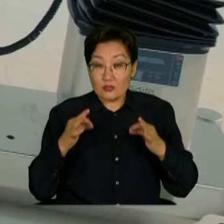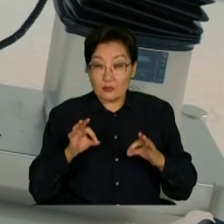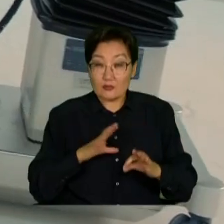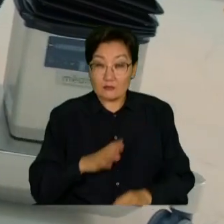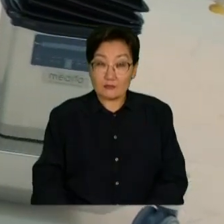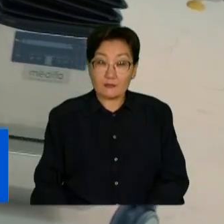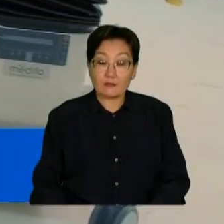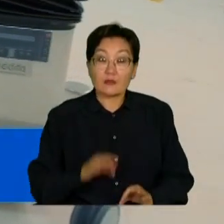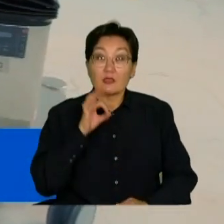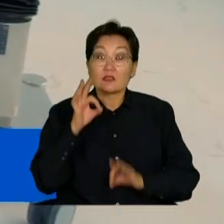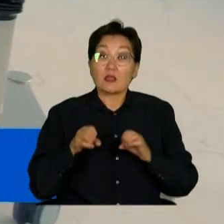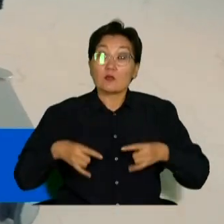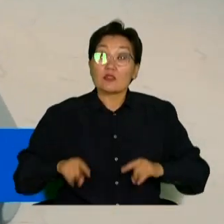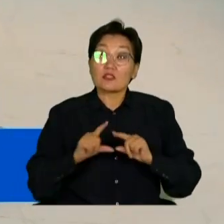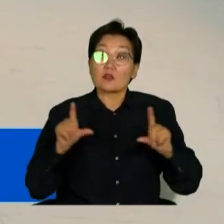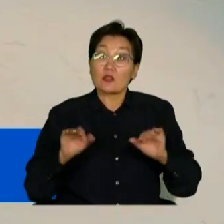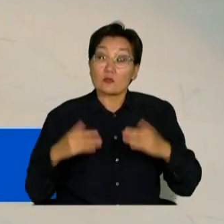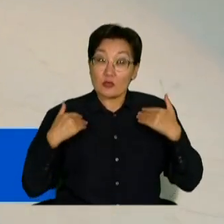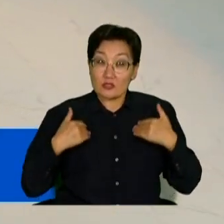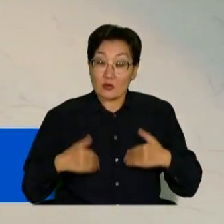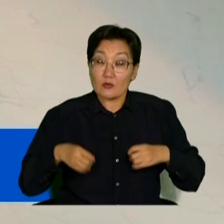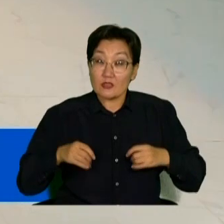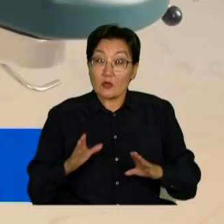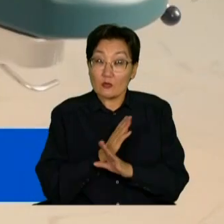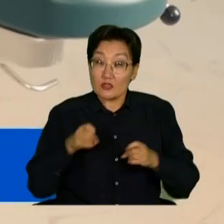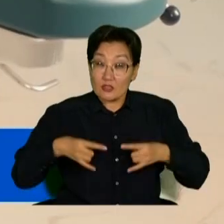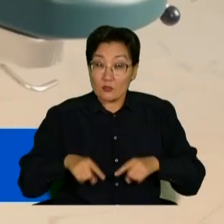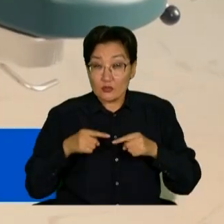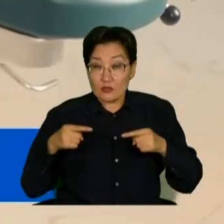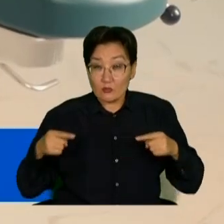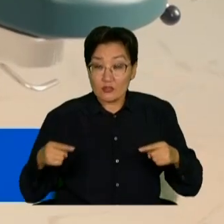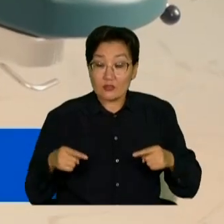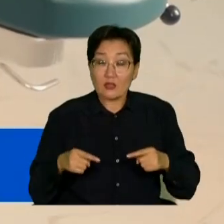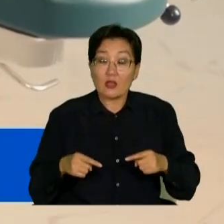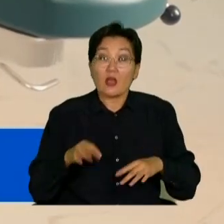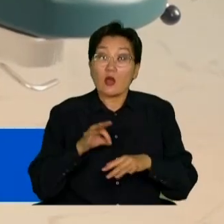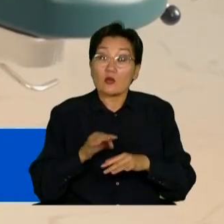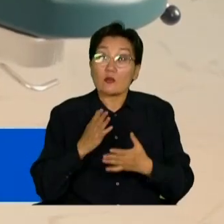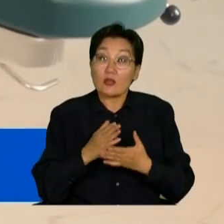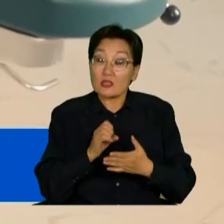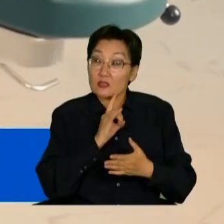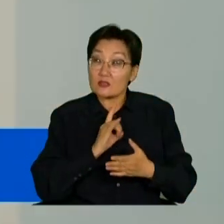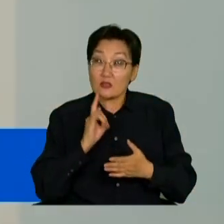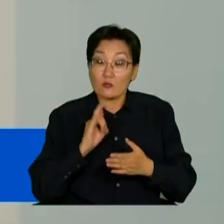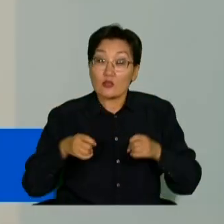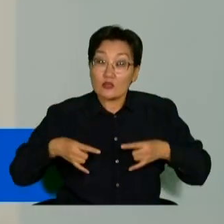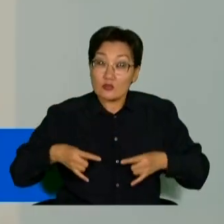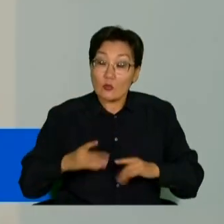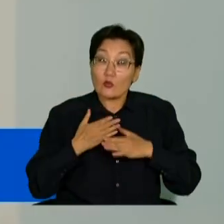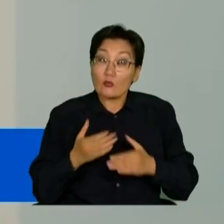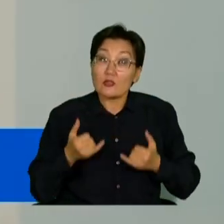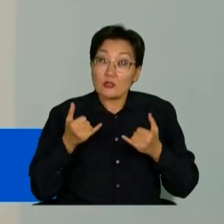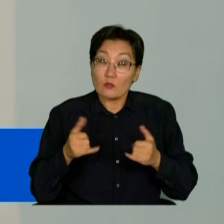жіберілді. Жезған перзентханасында тек физиологиялық босану емес, әртүрлі экстрагентальды патологиясы бар жүкті әйелдерді босандырып, көмек